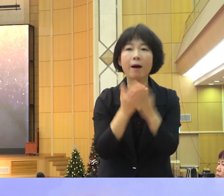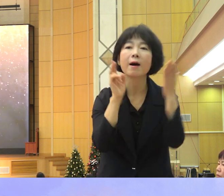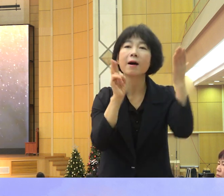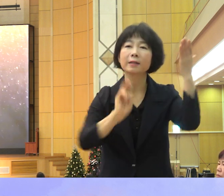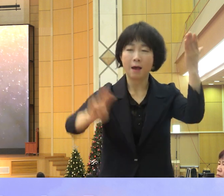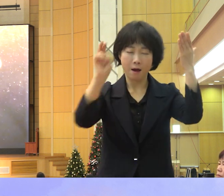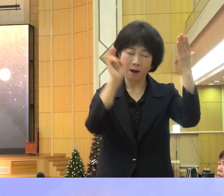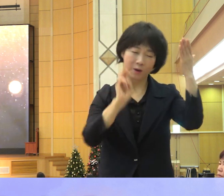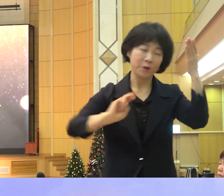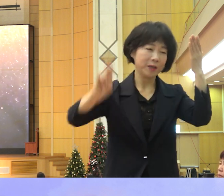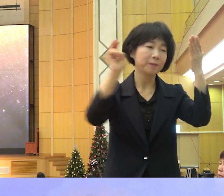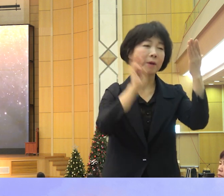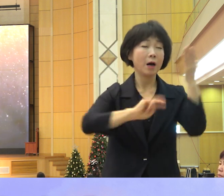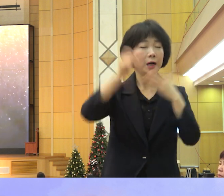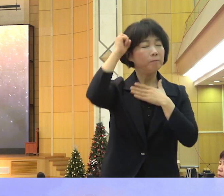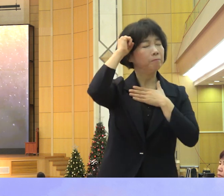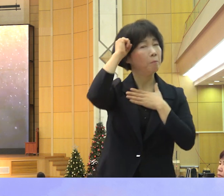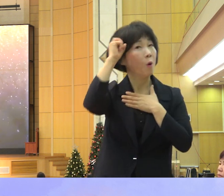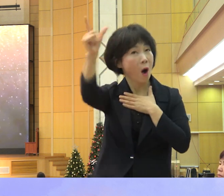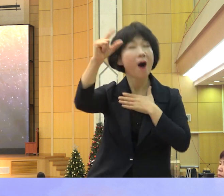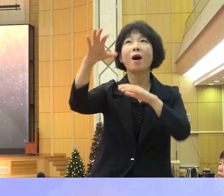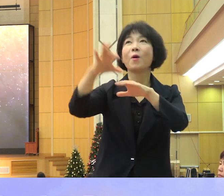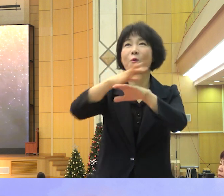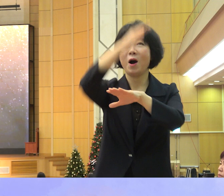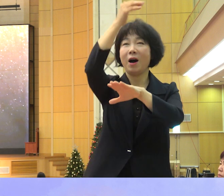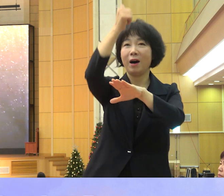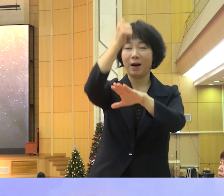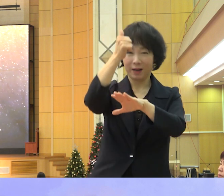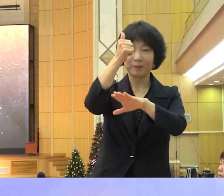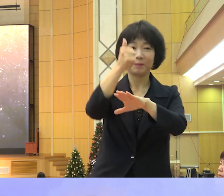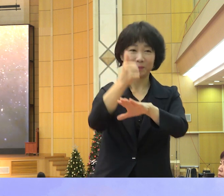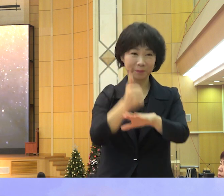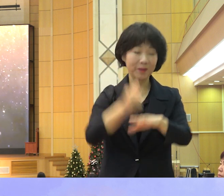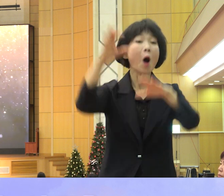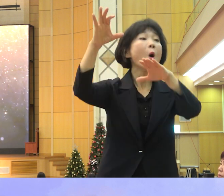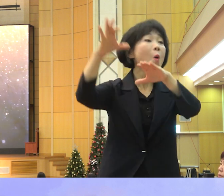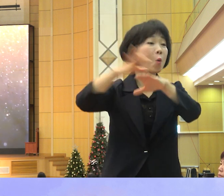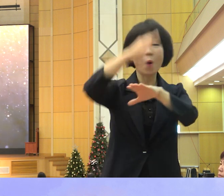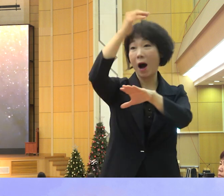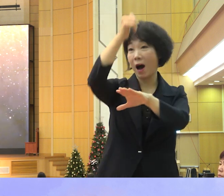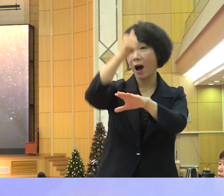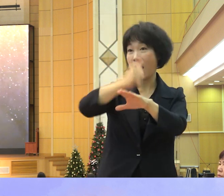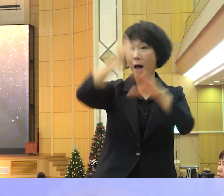다 찬양 위대하신 왕께 만세.